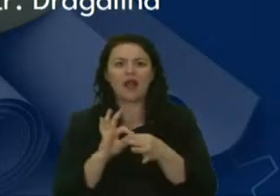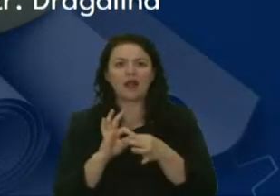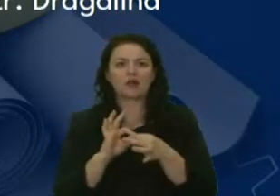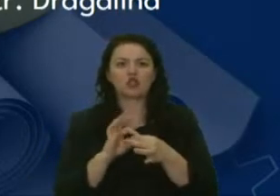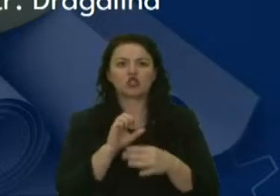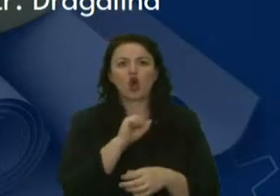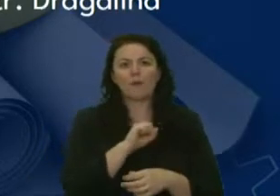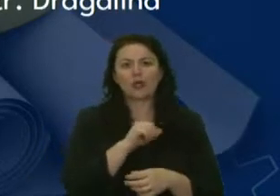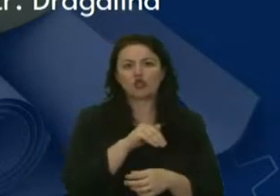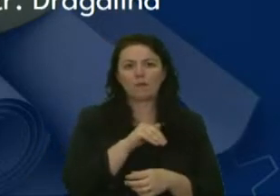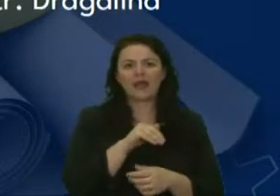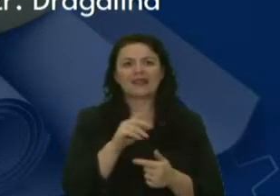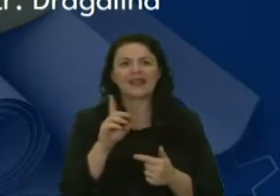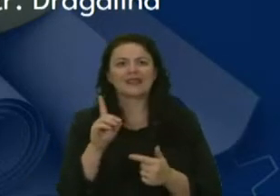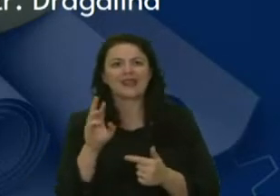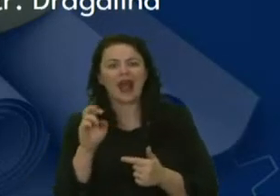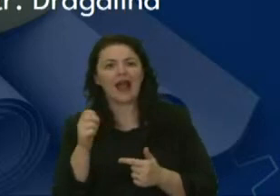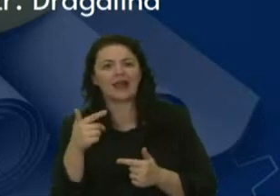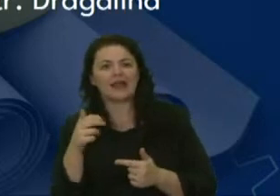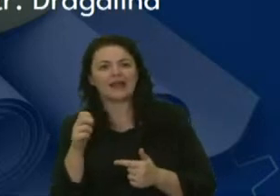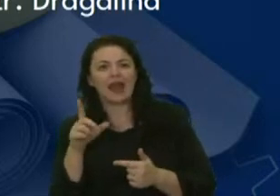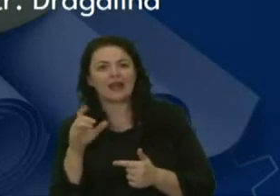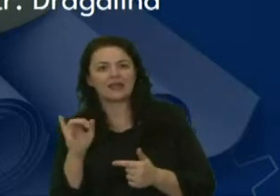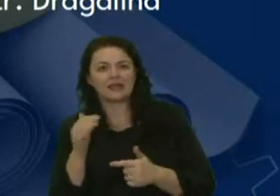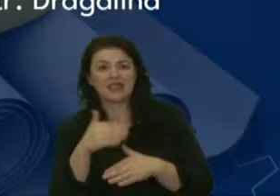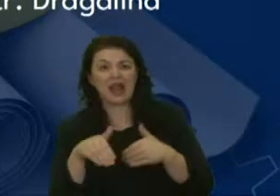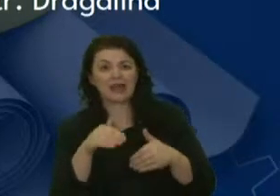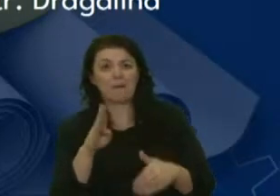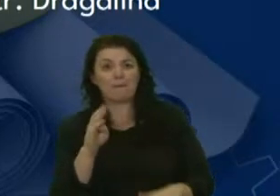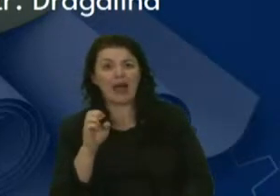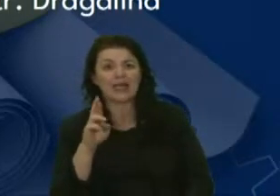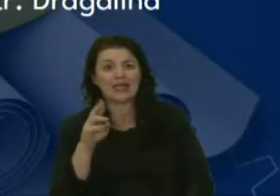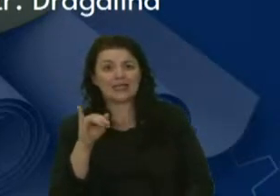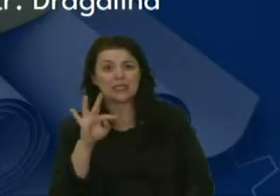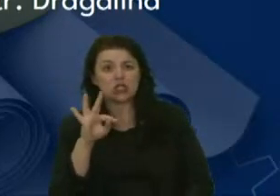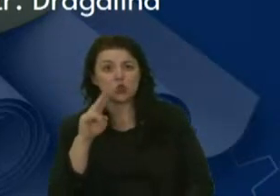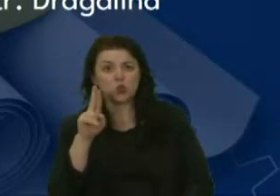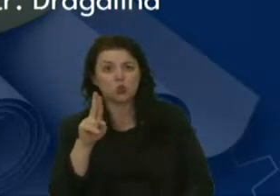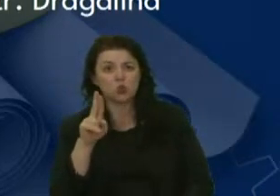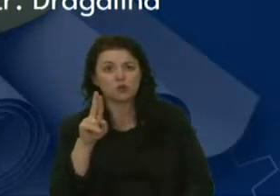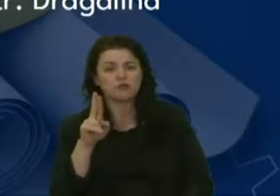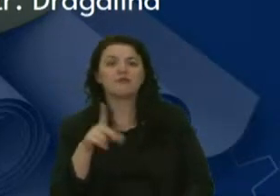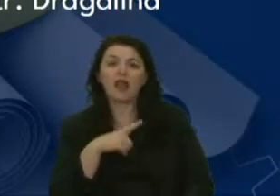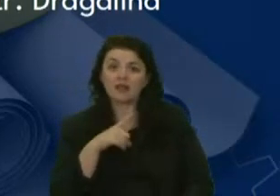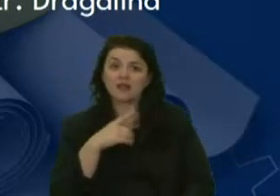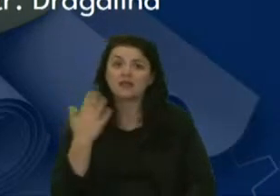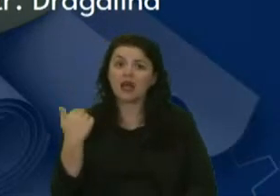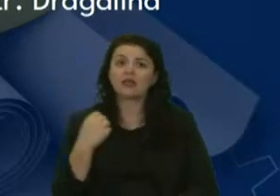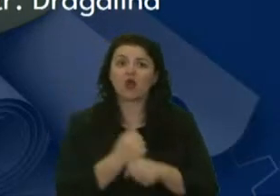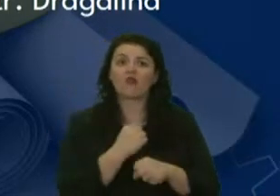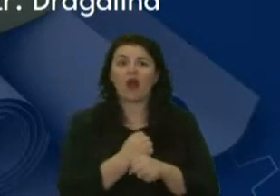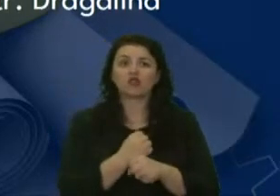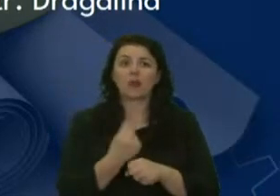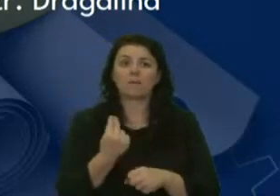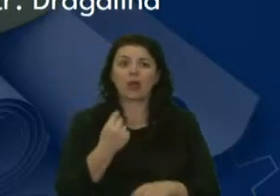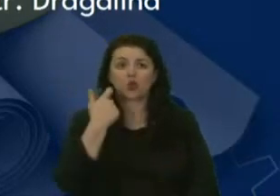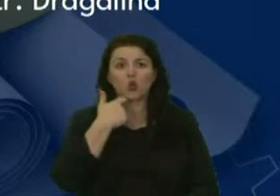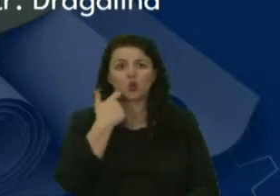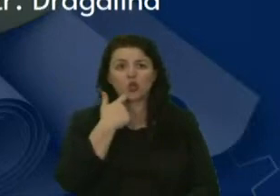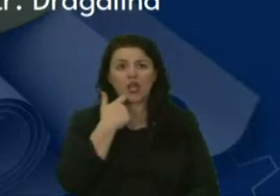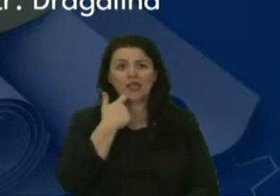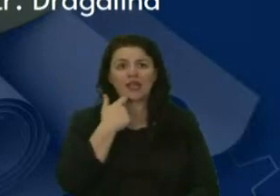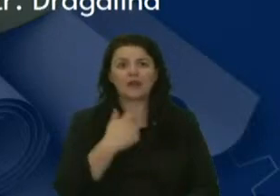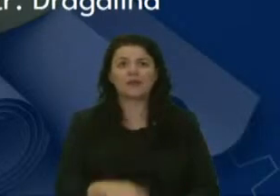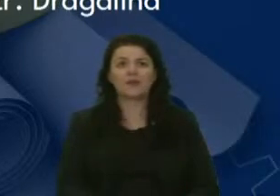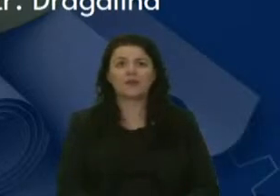Someșul mic de Dragalina pe strada Barițiu existentă în trecut și o refacem pentru clujeni